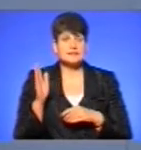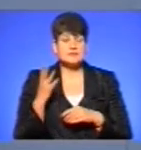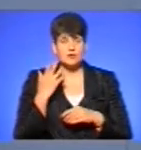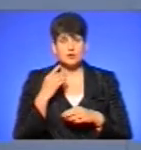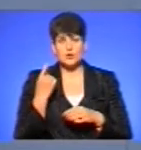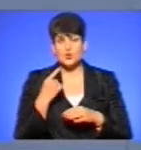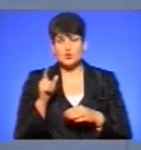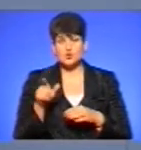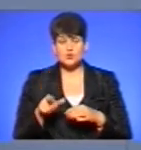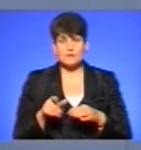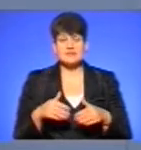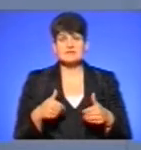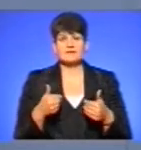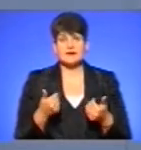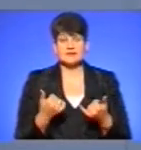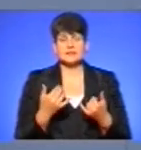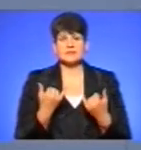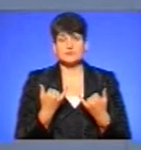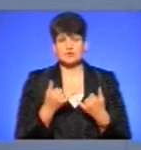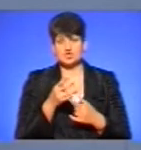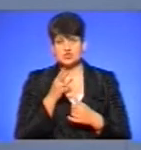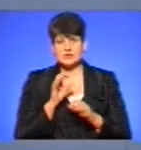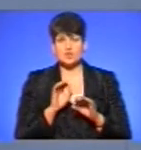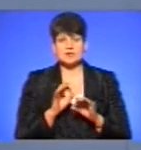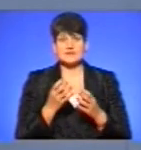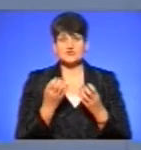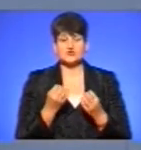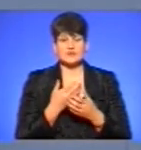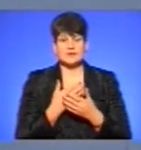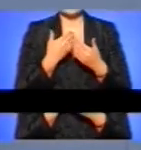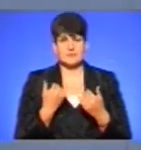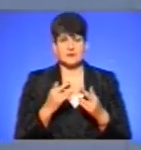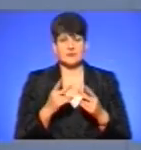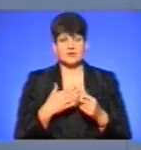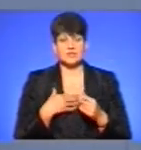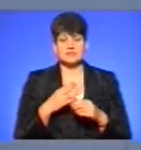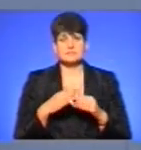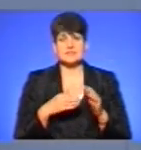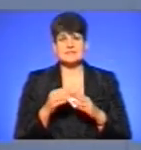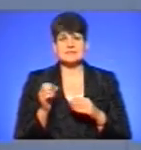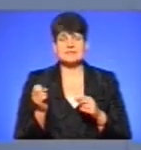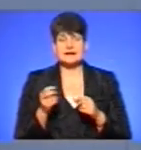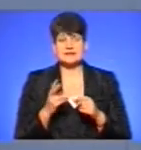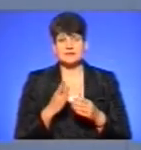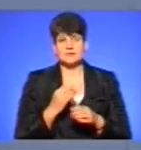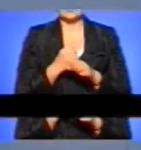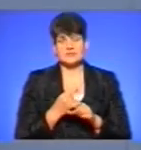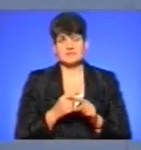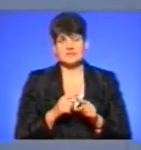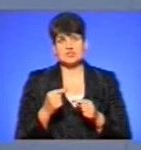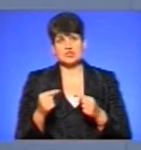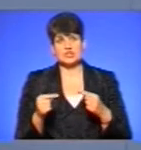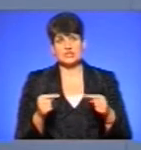звернеться? На даний час ще роз'яснень немає. Як ми маємо, наші спеціалісти мають діяти в тій чи іншій ситуації. Коли